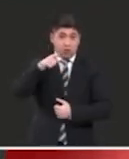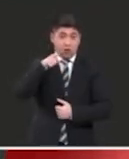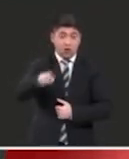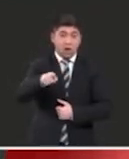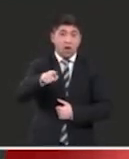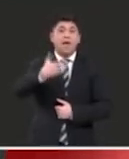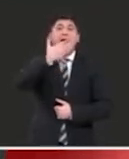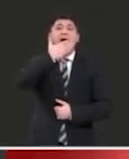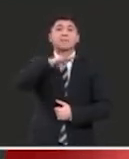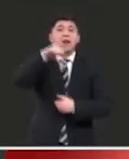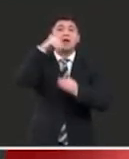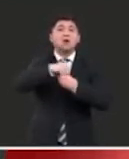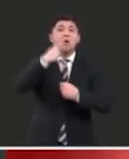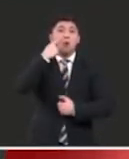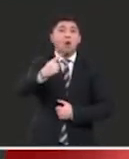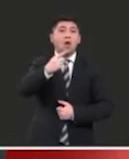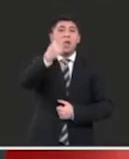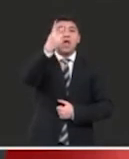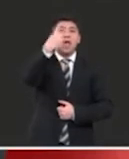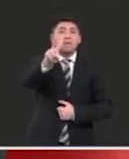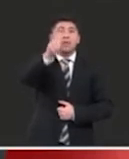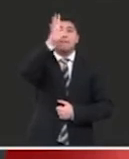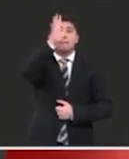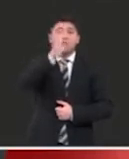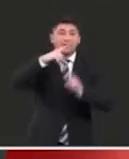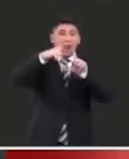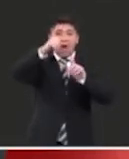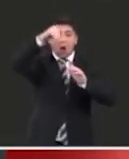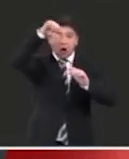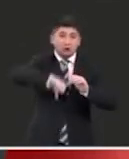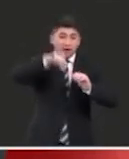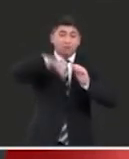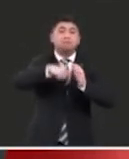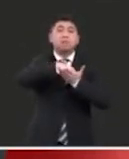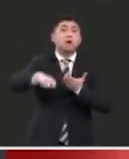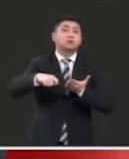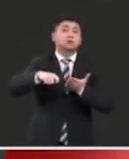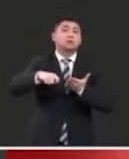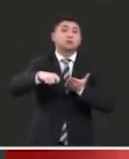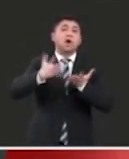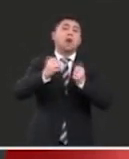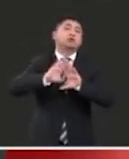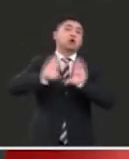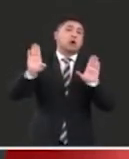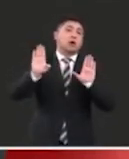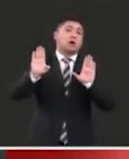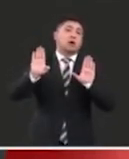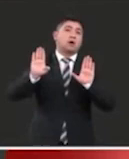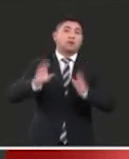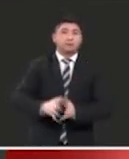hiçbir emeklimiz 2500 liranın altında maaş almayacak.